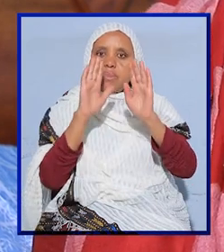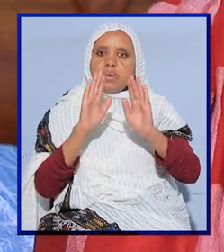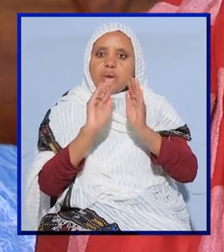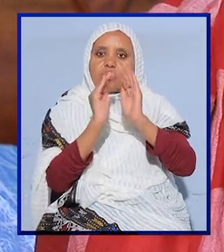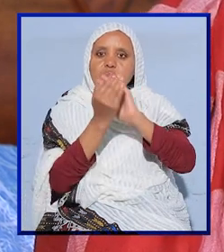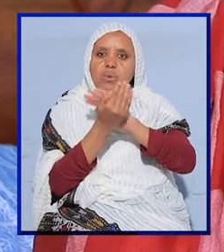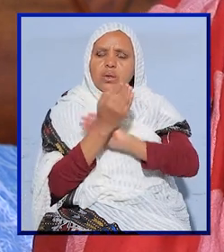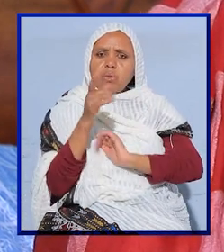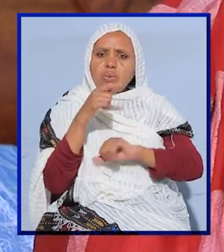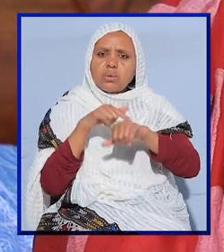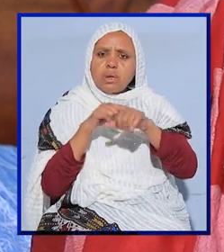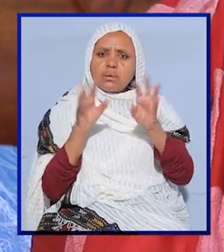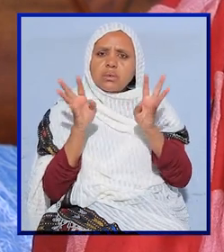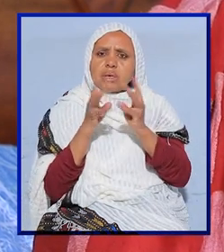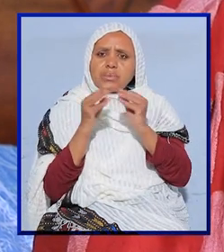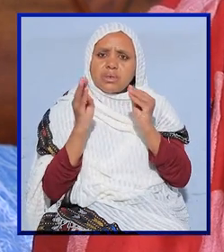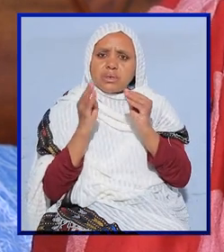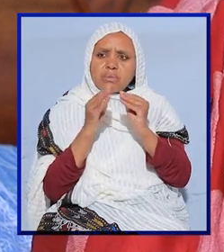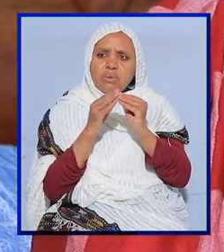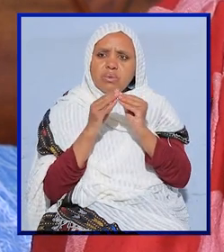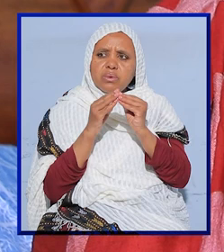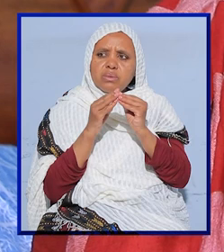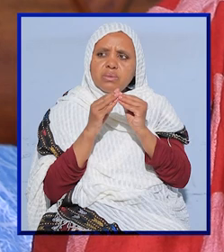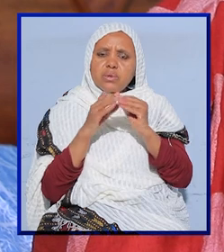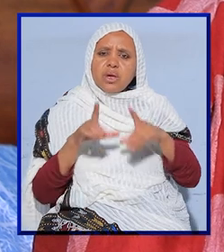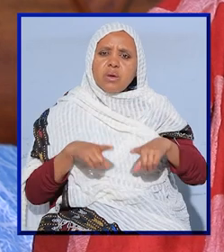በጣም በሚገርም ሁኔታ የሆነ ሰዓት ላይ ሰብስበው